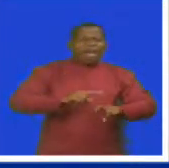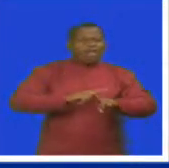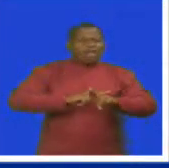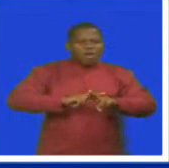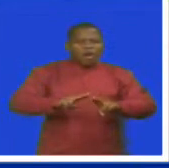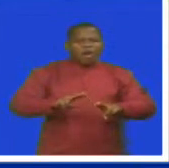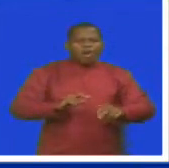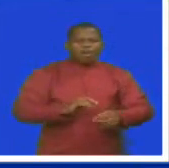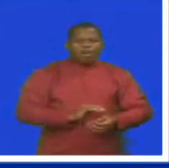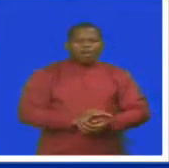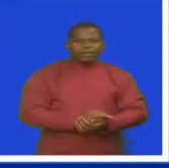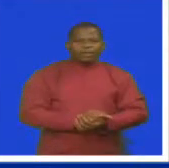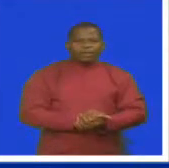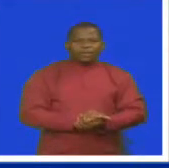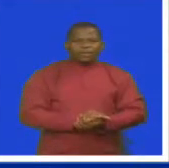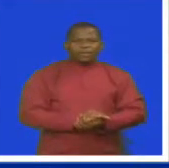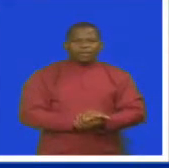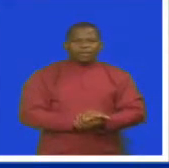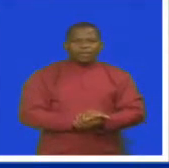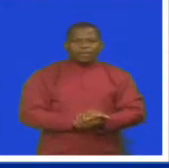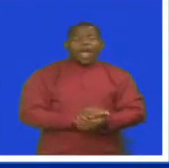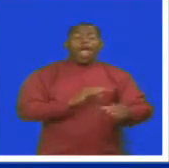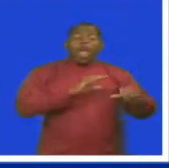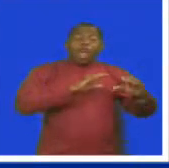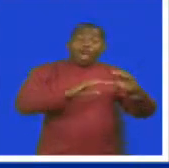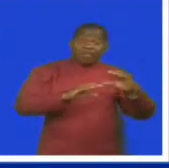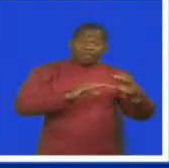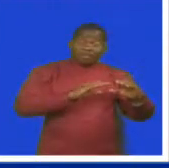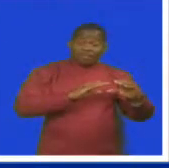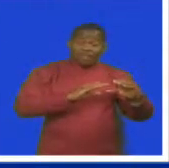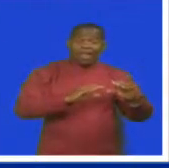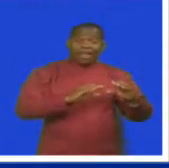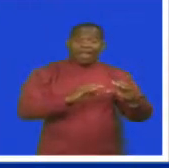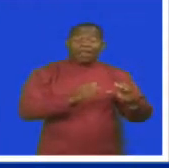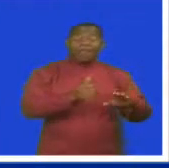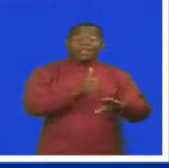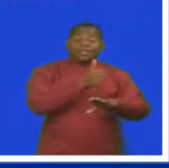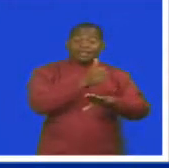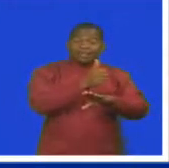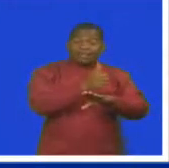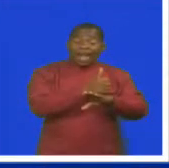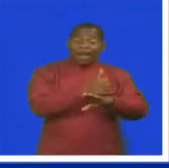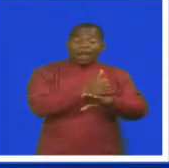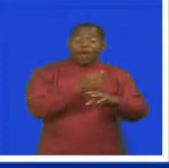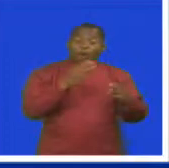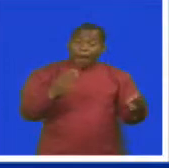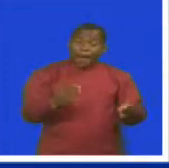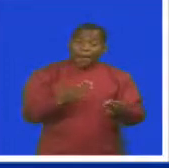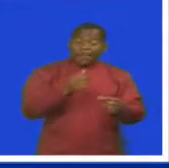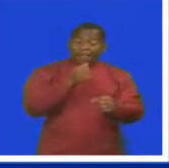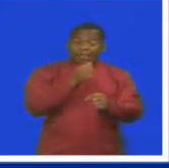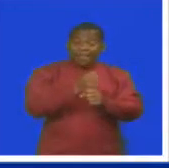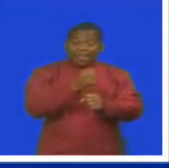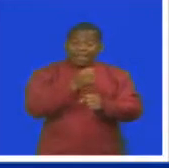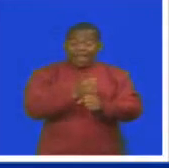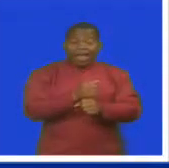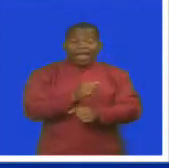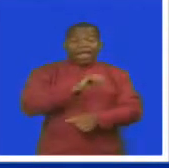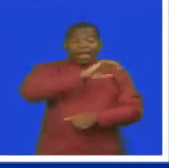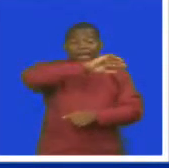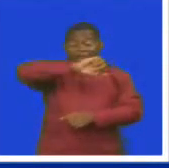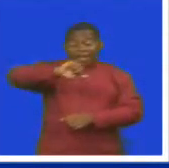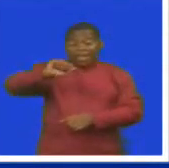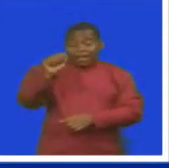Uma sikhulumisana nasihlalo wenhlangano yabosomatekisi basenhlangano Thabani Nhleko uthi bayinhlangano bayawekhuta